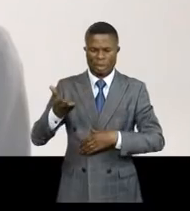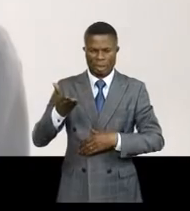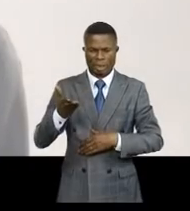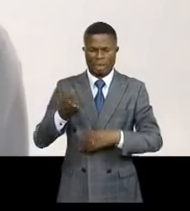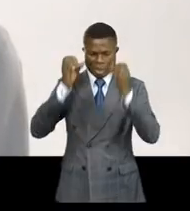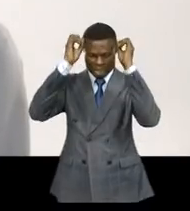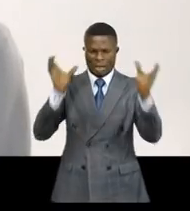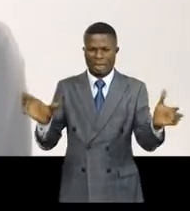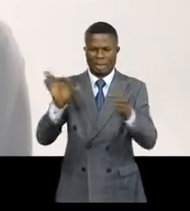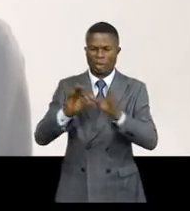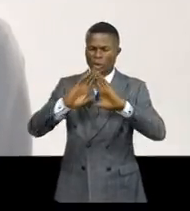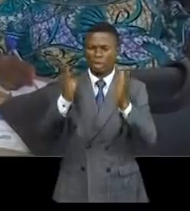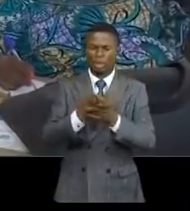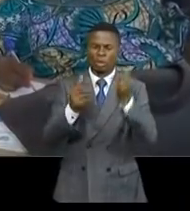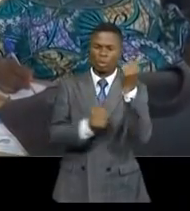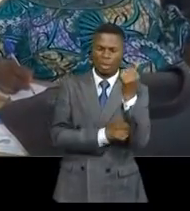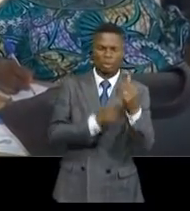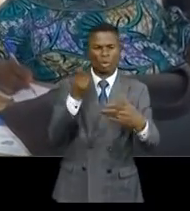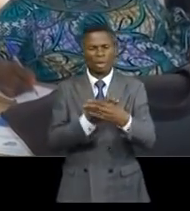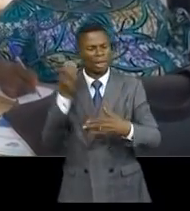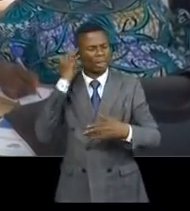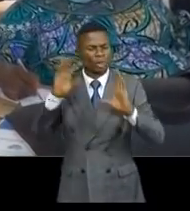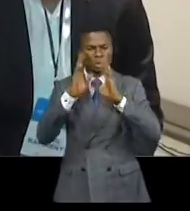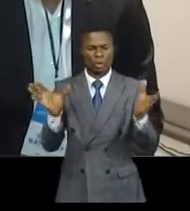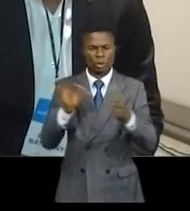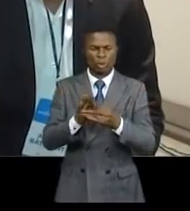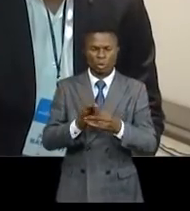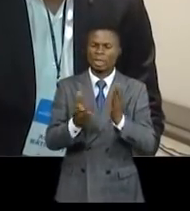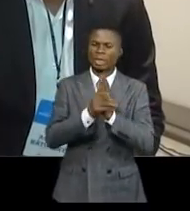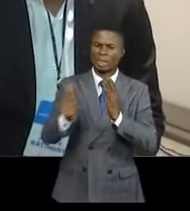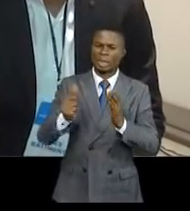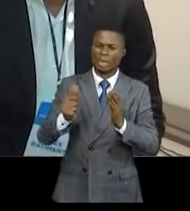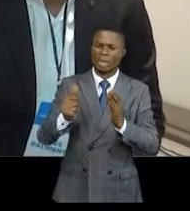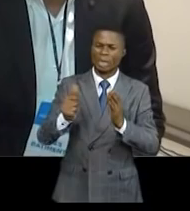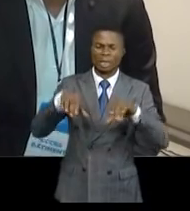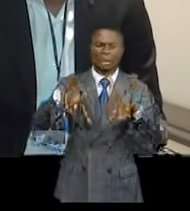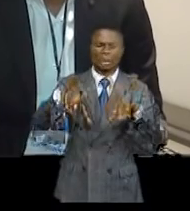inclusive et de qualité à tous les enfants congolais.